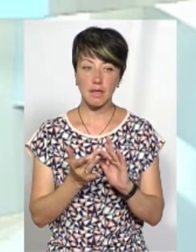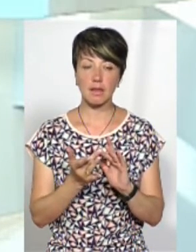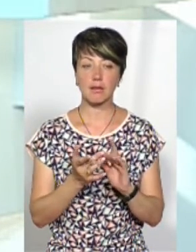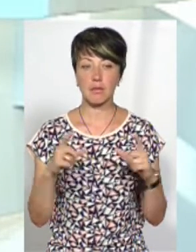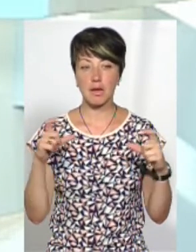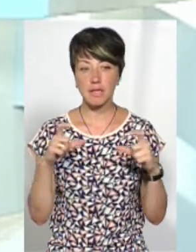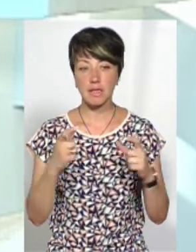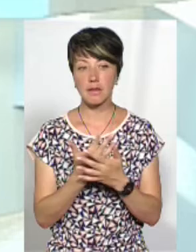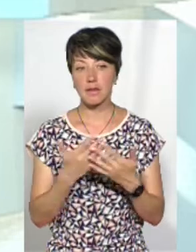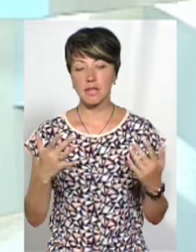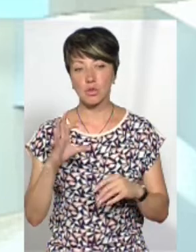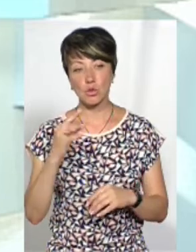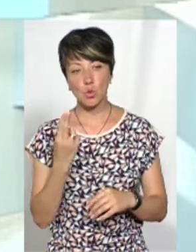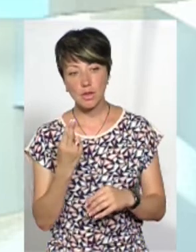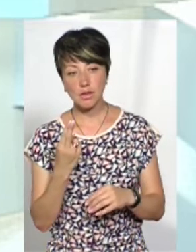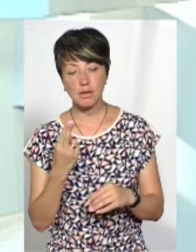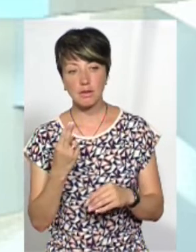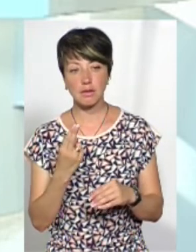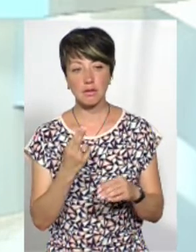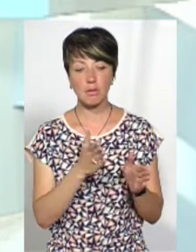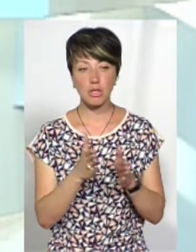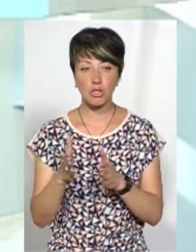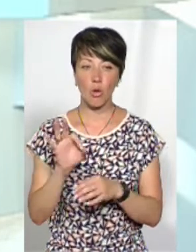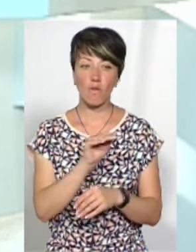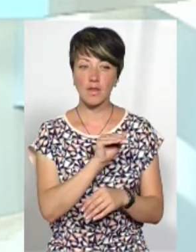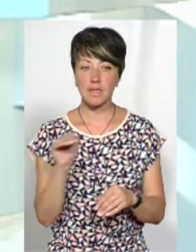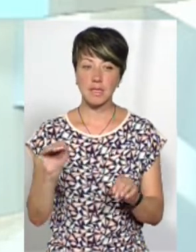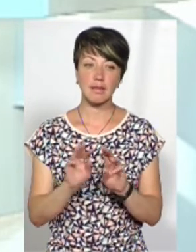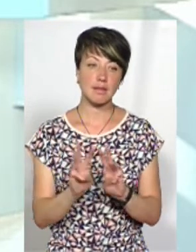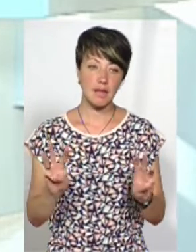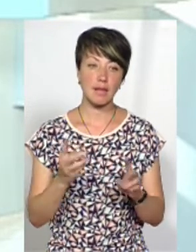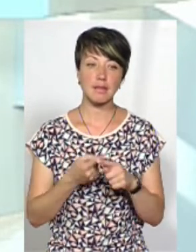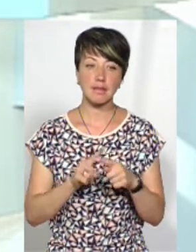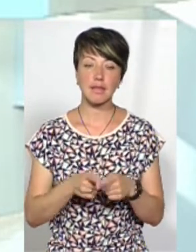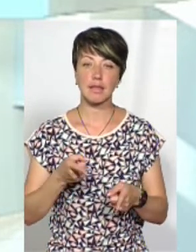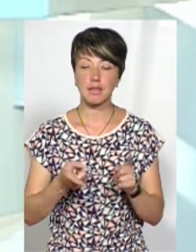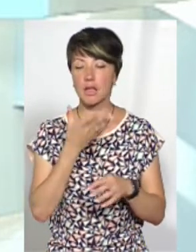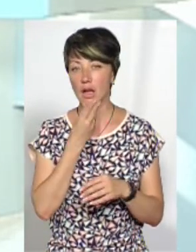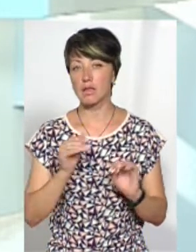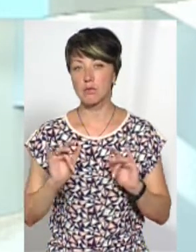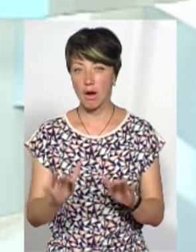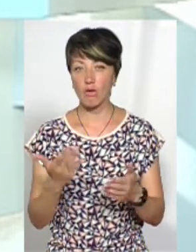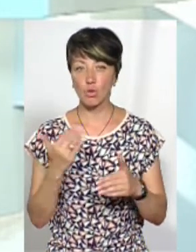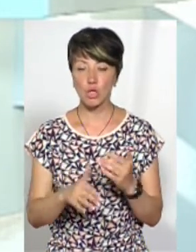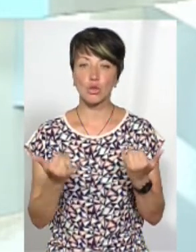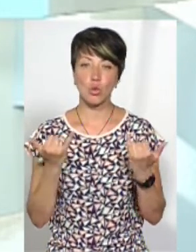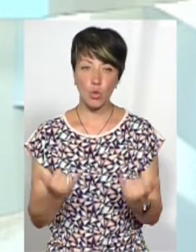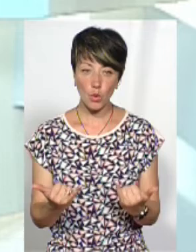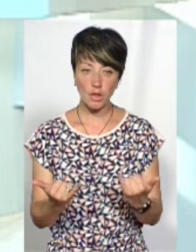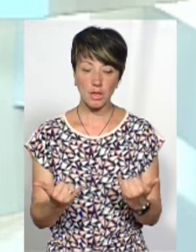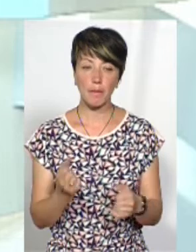інтернет-представлення і в різних соціальних мережах, і, відповідно, мають офіційний сайт. І це дійсно гарна справа, яка уже